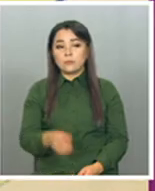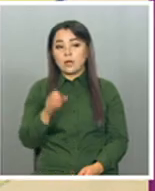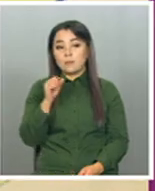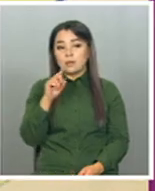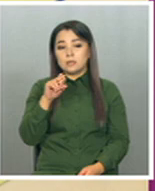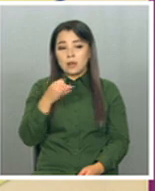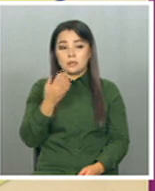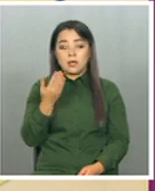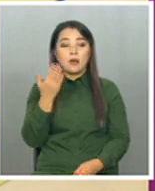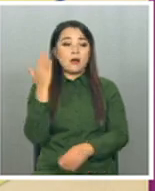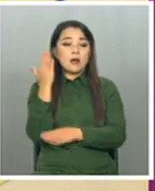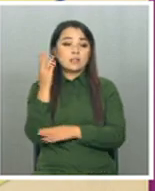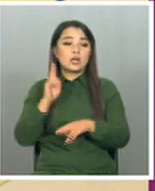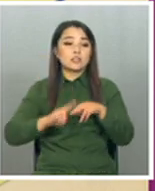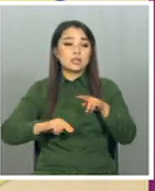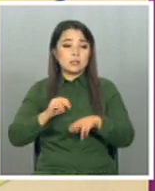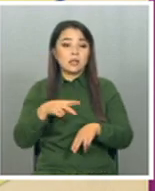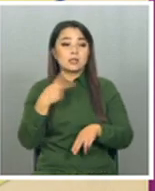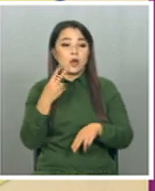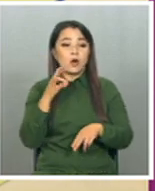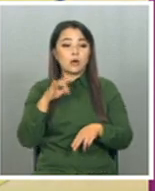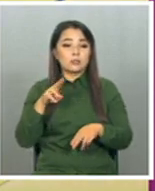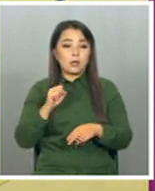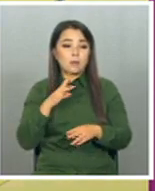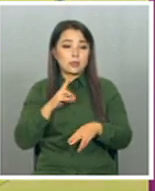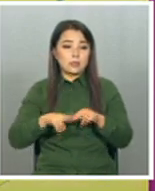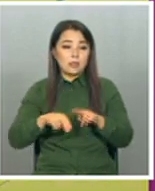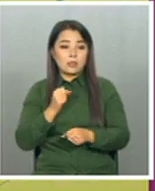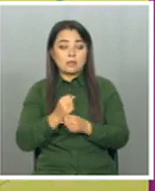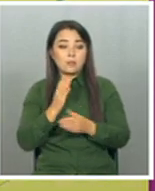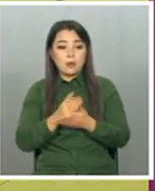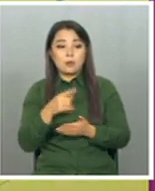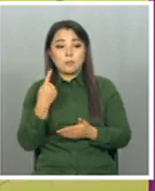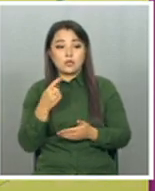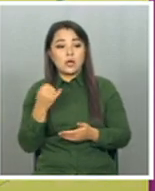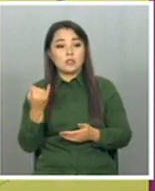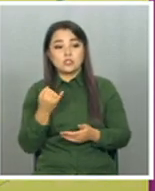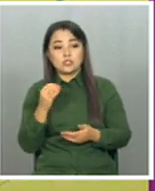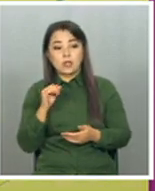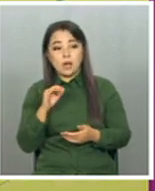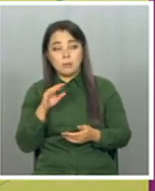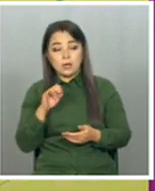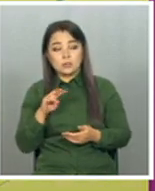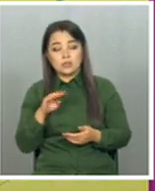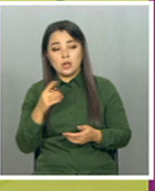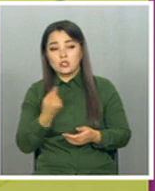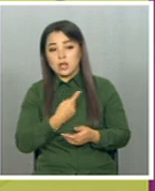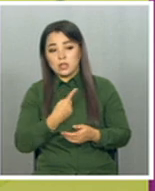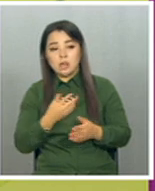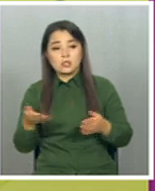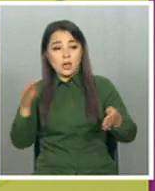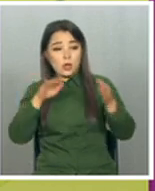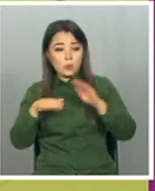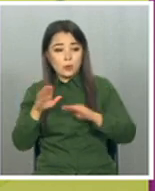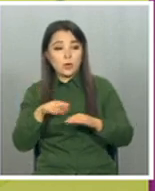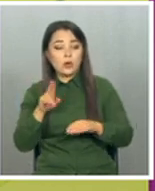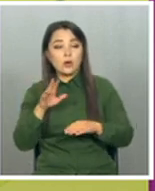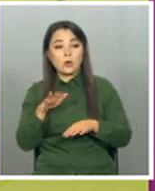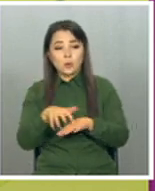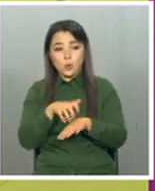Абылайдың ағаштан салынған екі ордасы болған. Біреуі Жаман Жалғызтауда, екіншісі Көкшенің өз